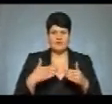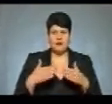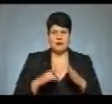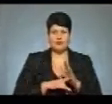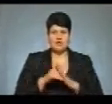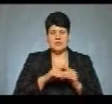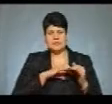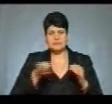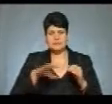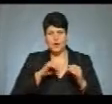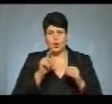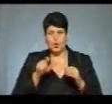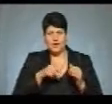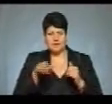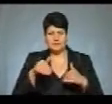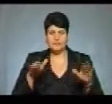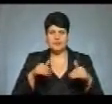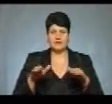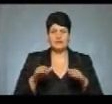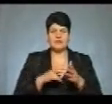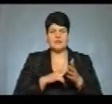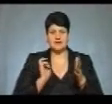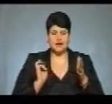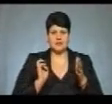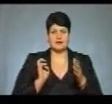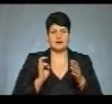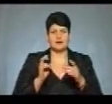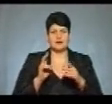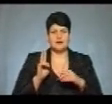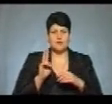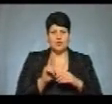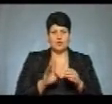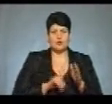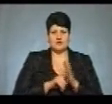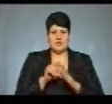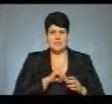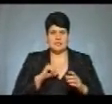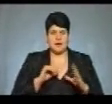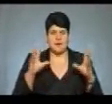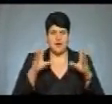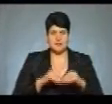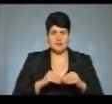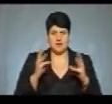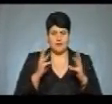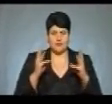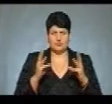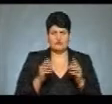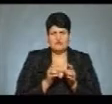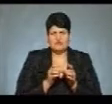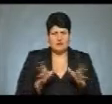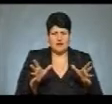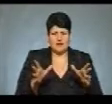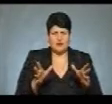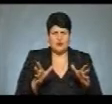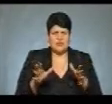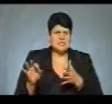почали евакуйовувати людей. Вони відімкнули напругу від тролейбуса, а також почали гасити полум'я. Стріляло щось під низом,